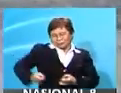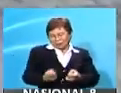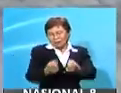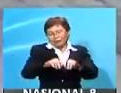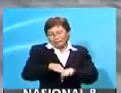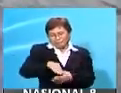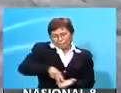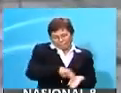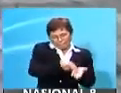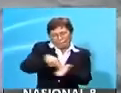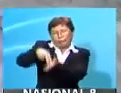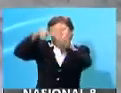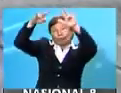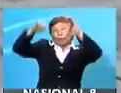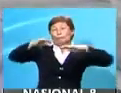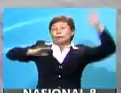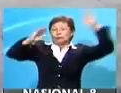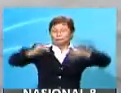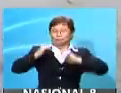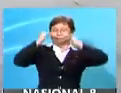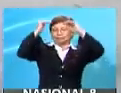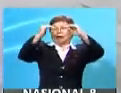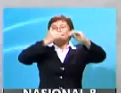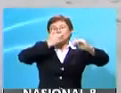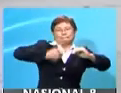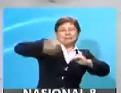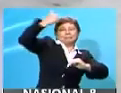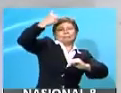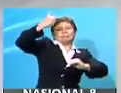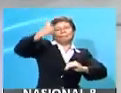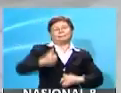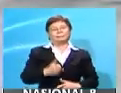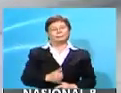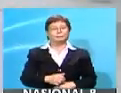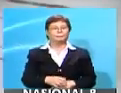papan luncur Salji Malaysia ke tahap yang lebih